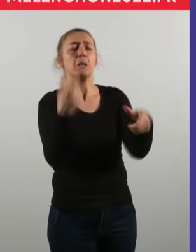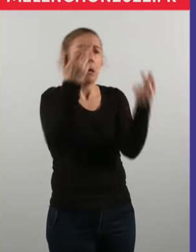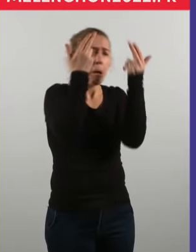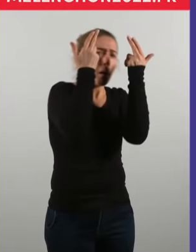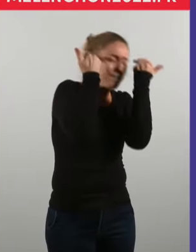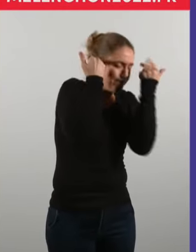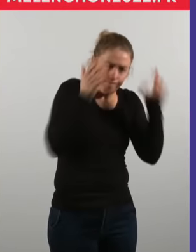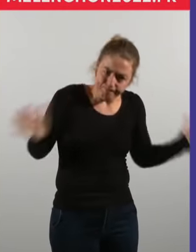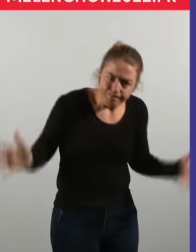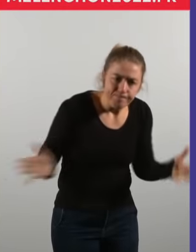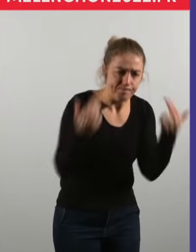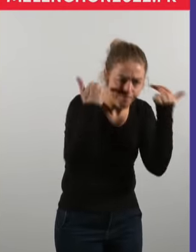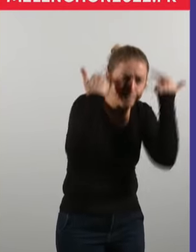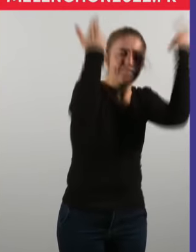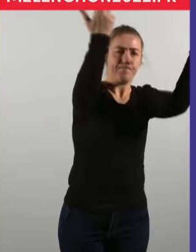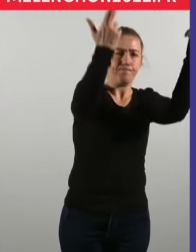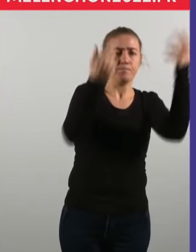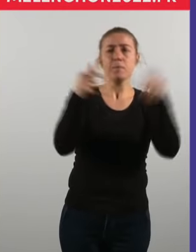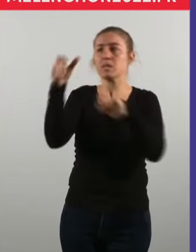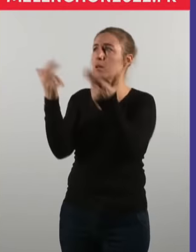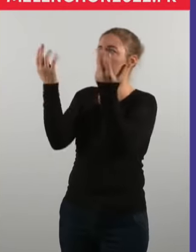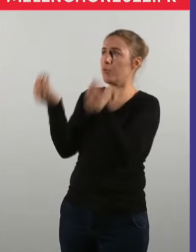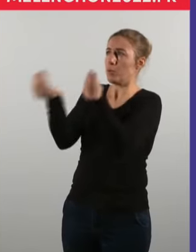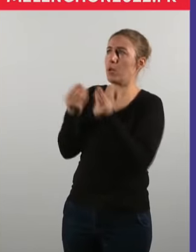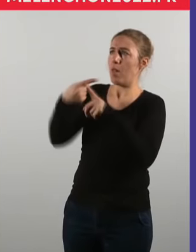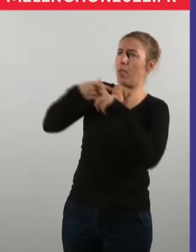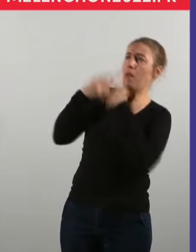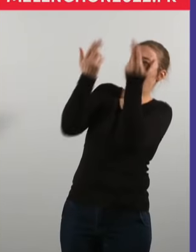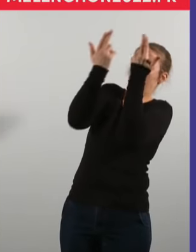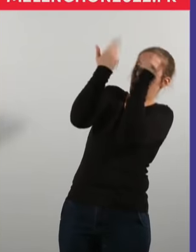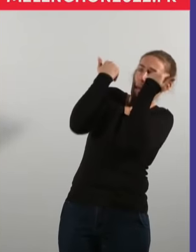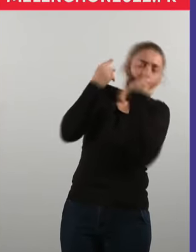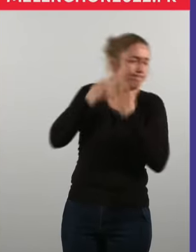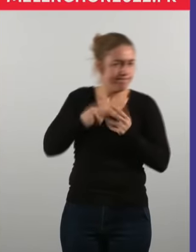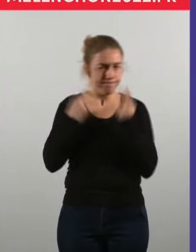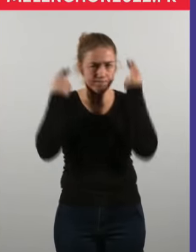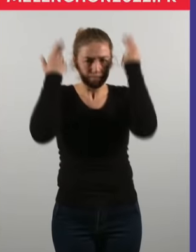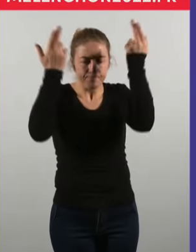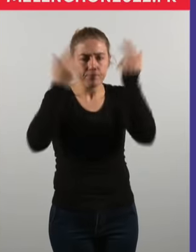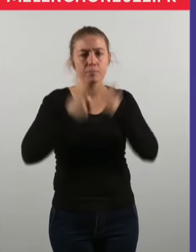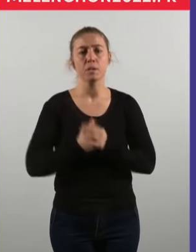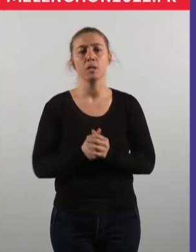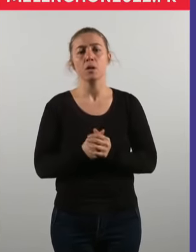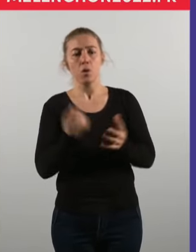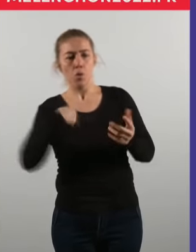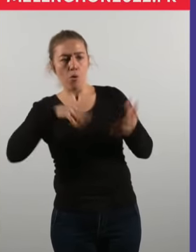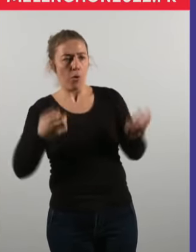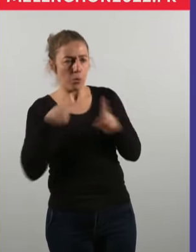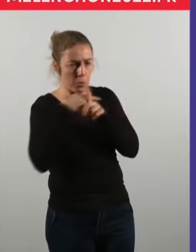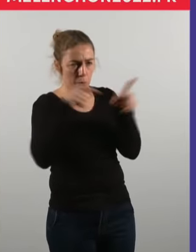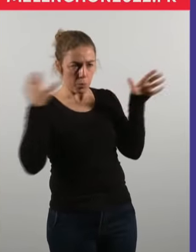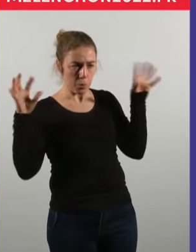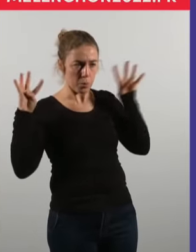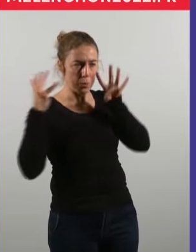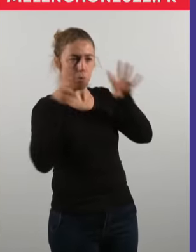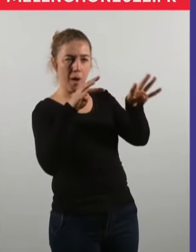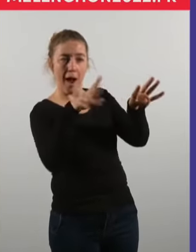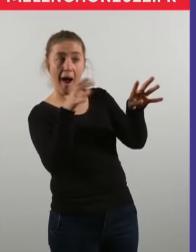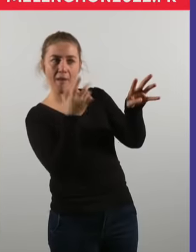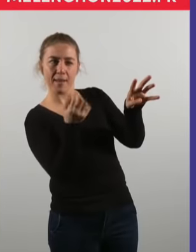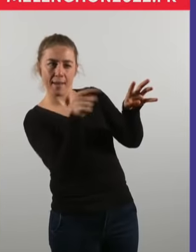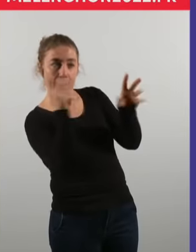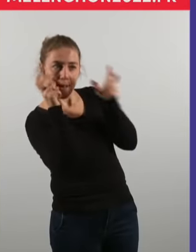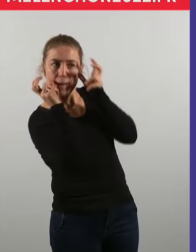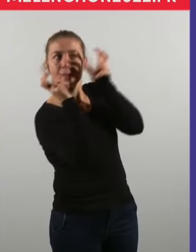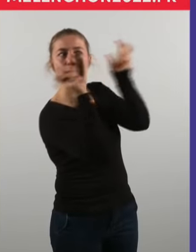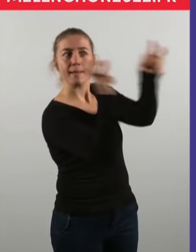nous mobiliser face à ceux qui souhaitent nous soumettre, qu'il est temps de nous organiser autour d'un horizon désirable. C'est la raison pour laquelle, Aurélie, je